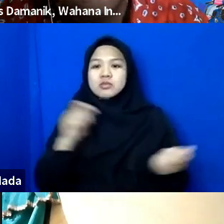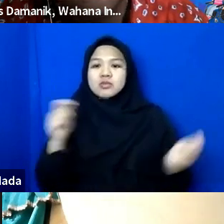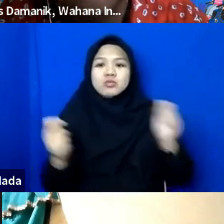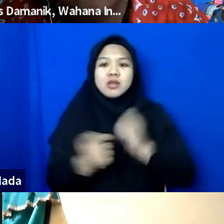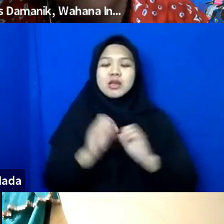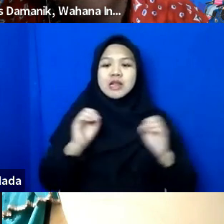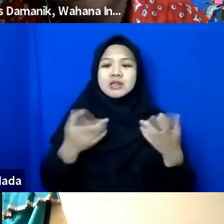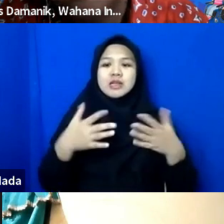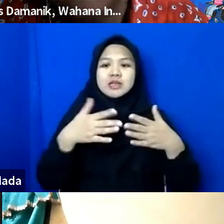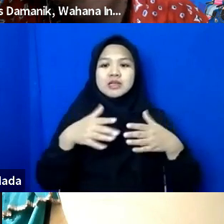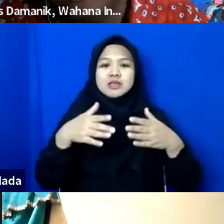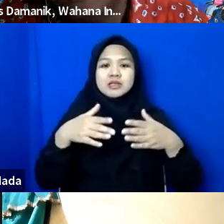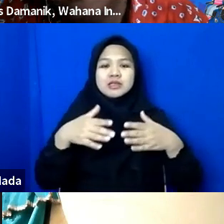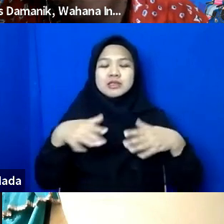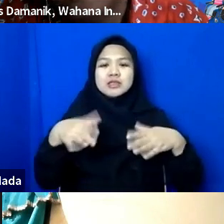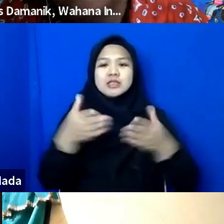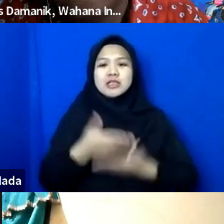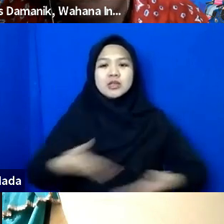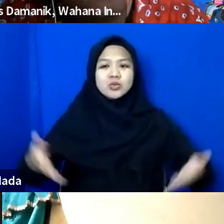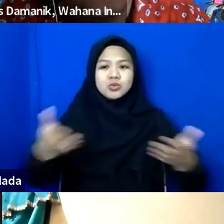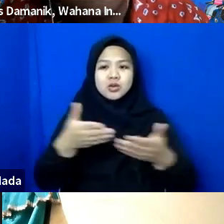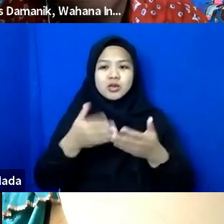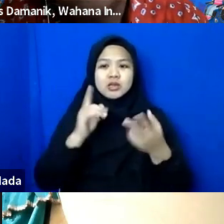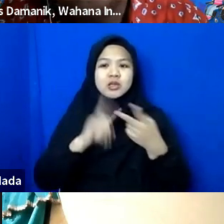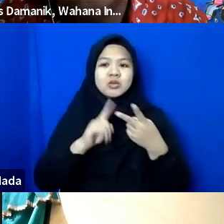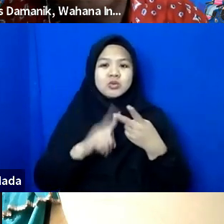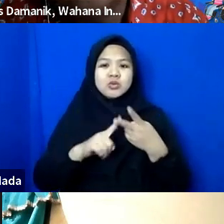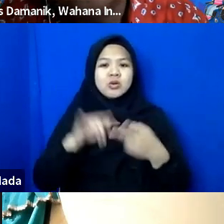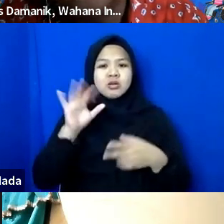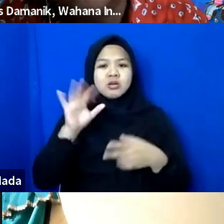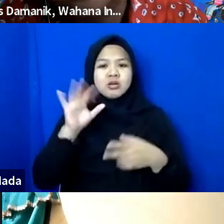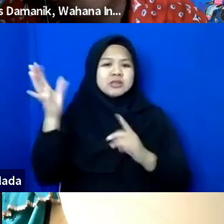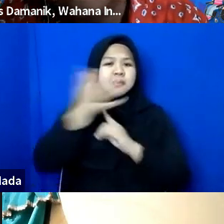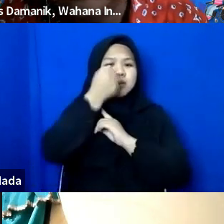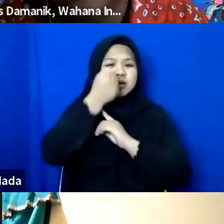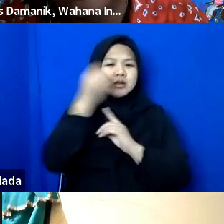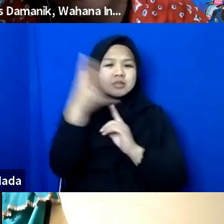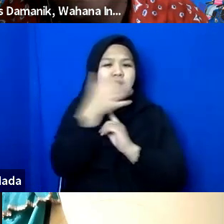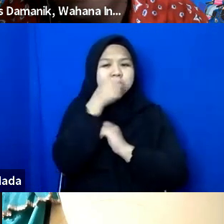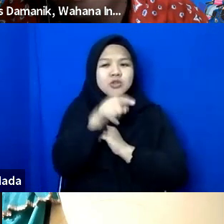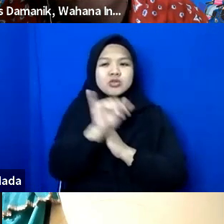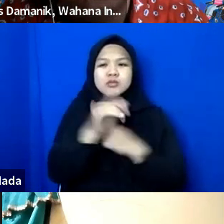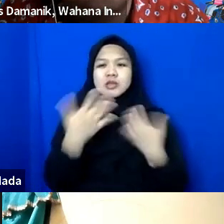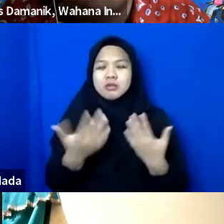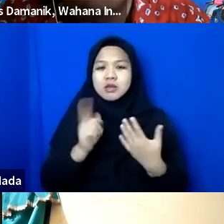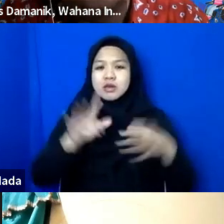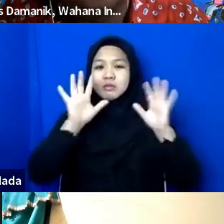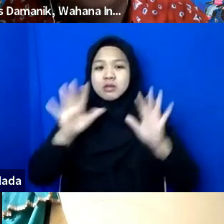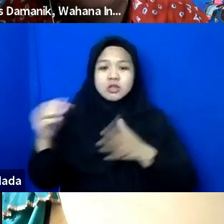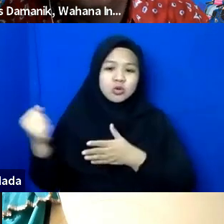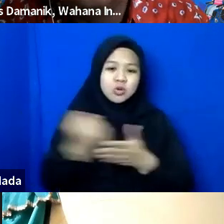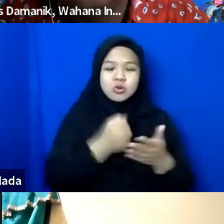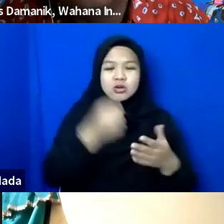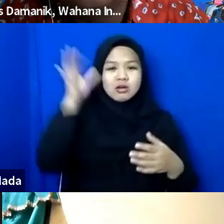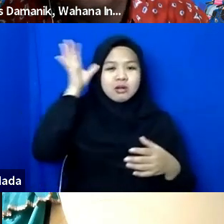di lingkungan itu yang pertama yang kedua juga ya oke capaian tetapi capaian itu seperti apa namanya sekali donor kita yang